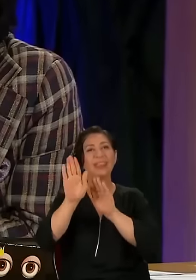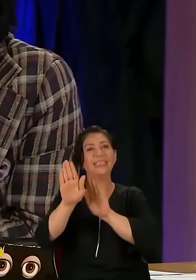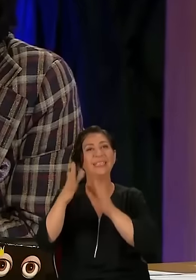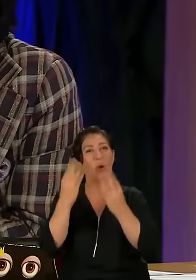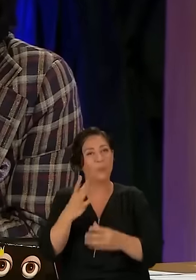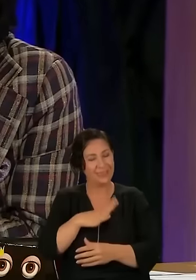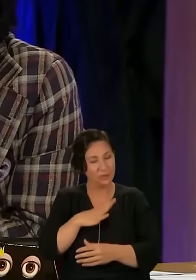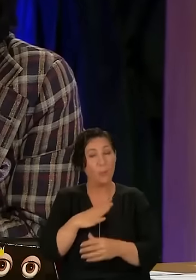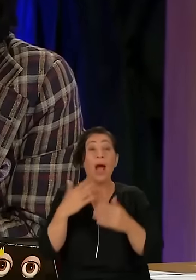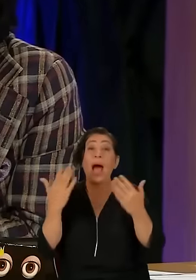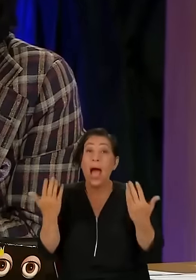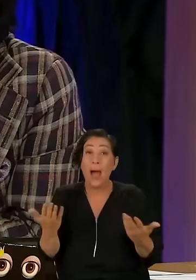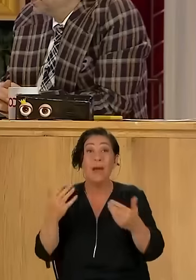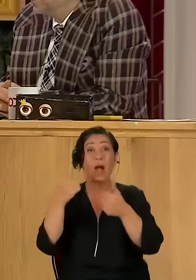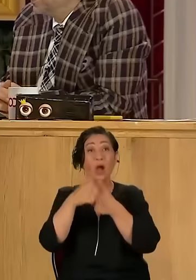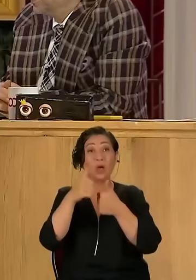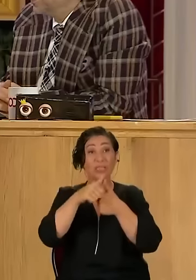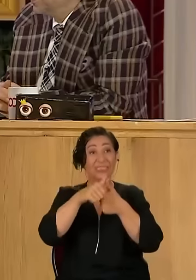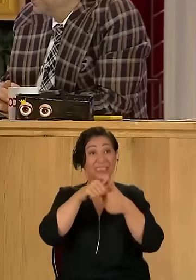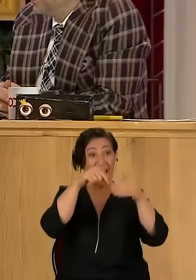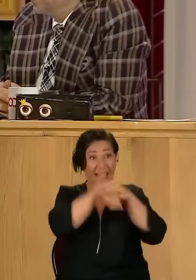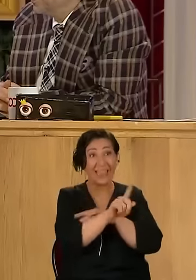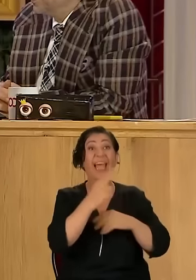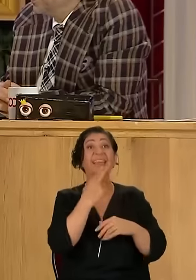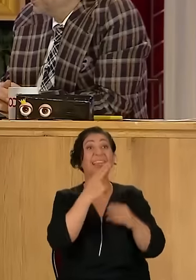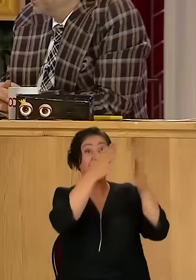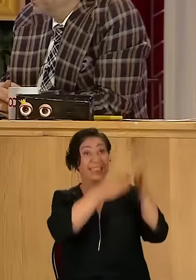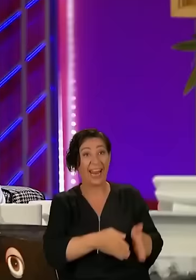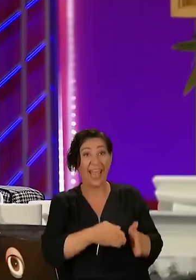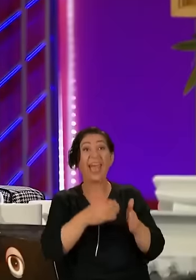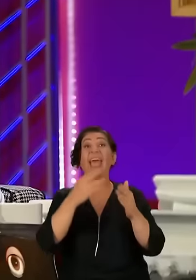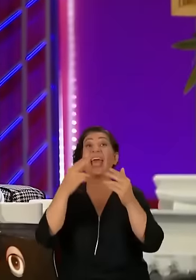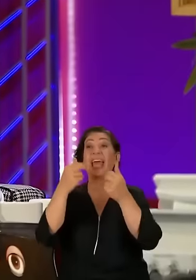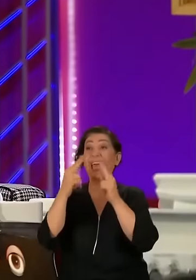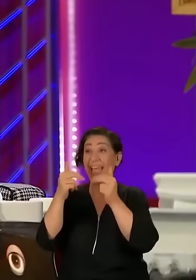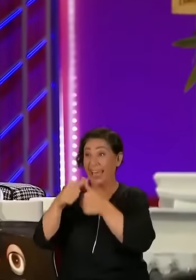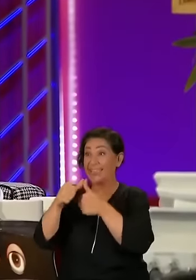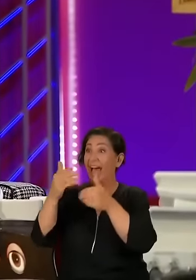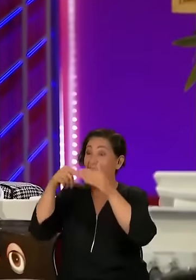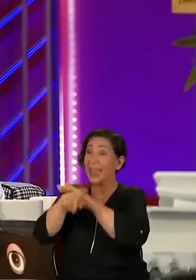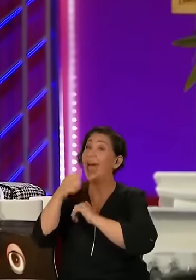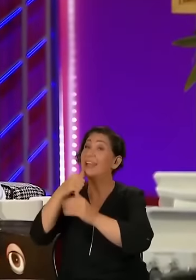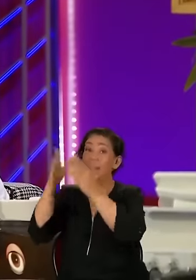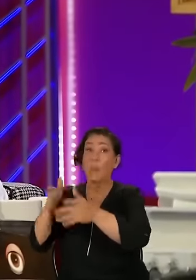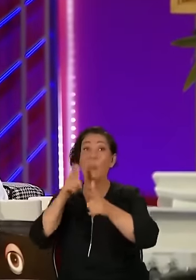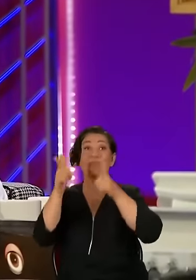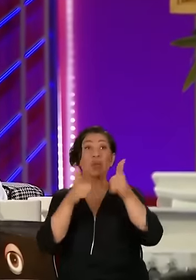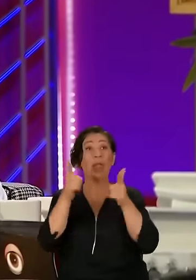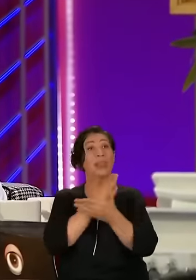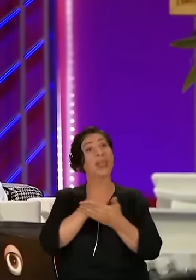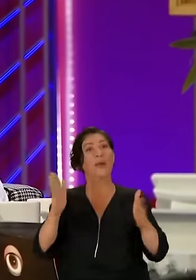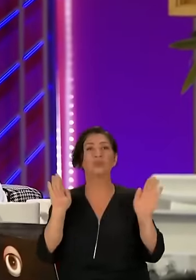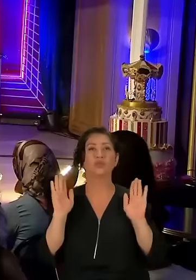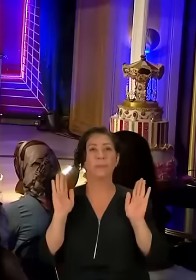olmak istiyorum. Ama kocasını aldatan kadınlara, karısını aldatan kadınlara da hep böyle videolar yapmaya devam